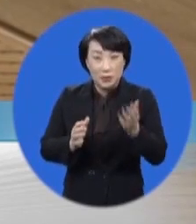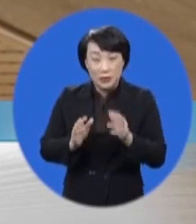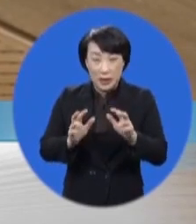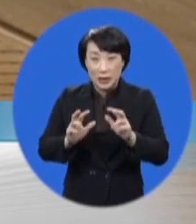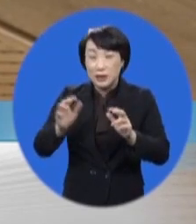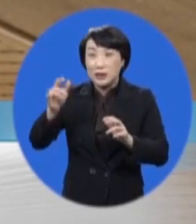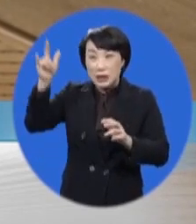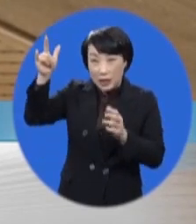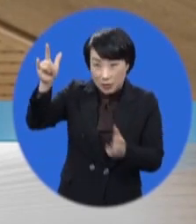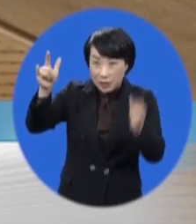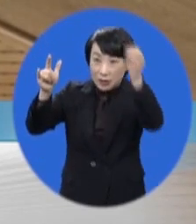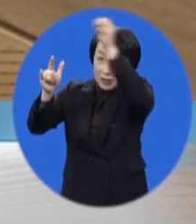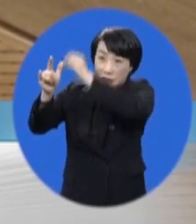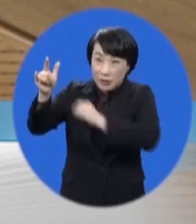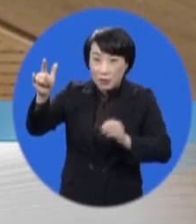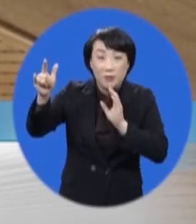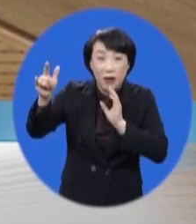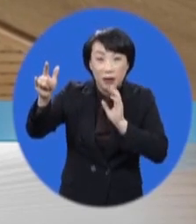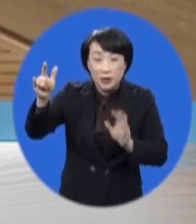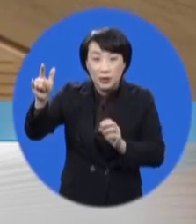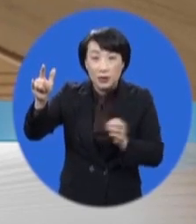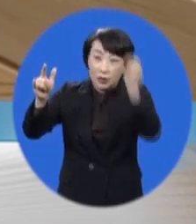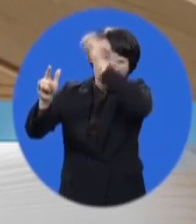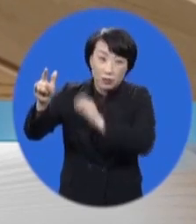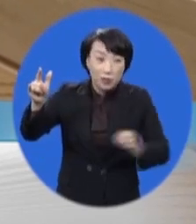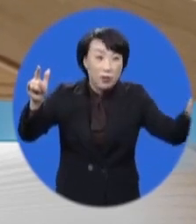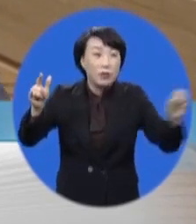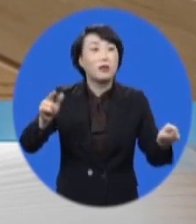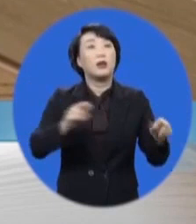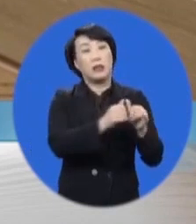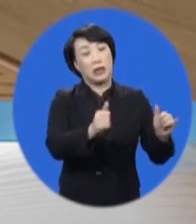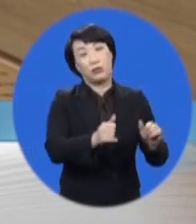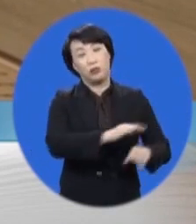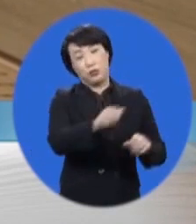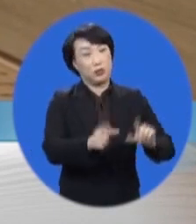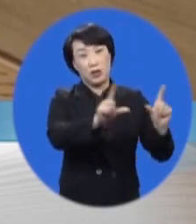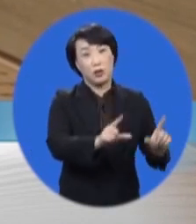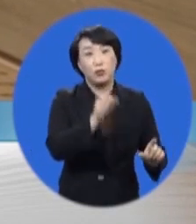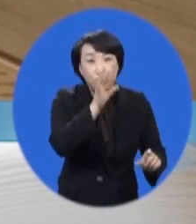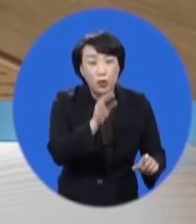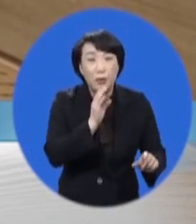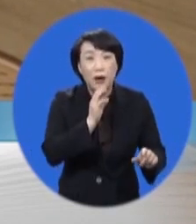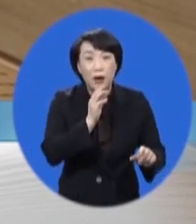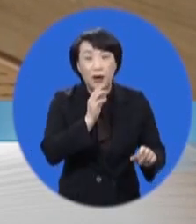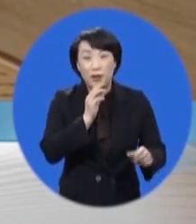지구가 벗어나면 지구가 파산되고 우리 인간 살 길이 전혀 없죠. 하나님이 그렇게 만들었어요.